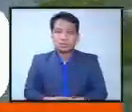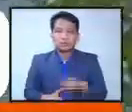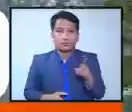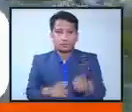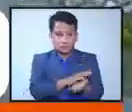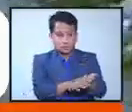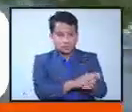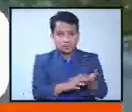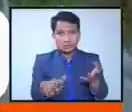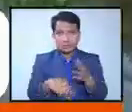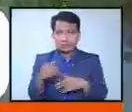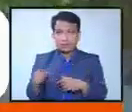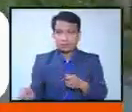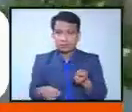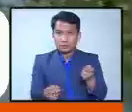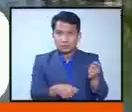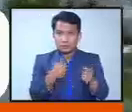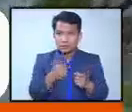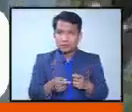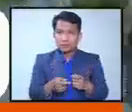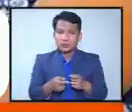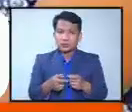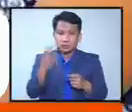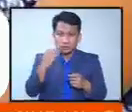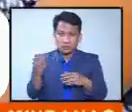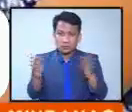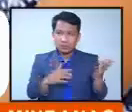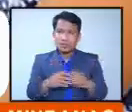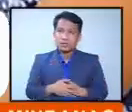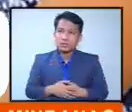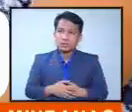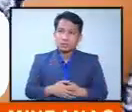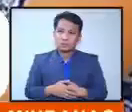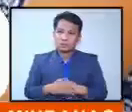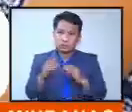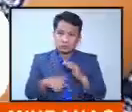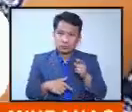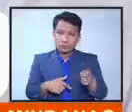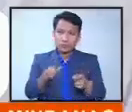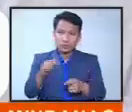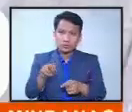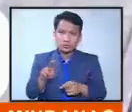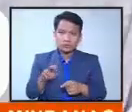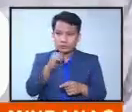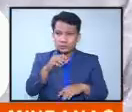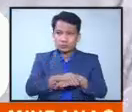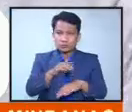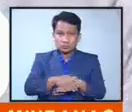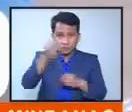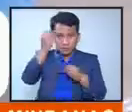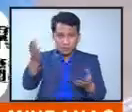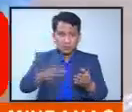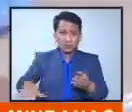naglilinis lang sa labas ng bahay matapos manalasa ang bagyo. Ayon naman sa lokal na pamahalaan, hindi sila nagkulang sa